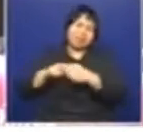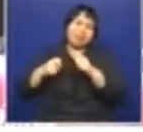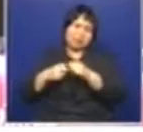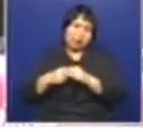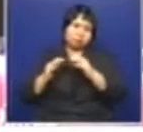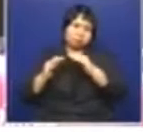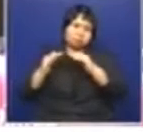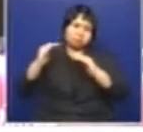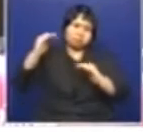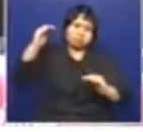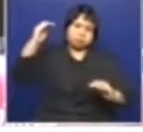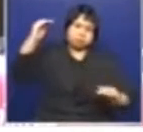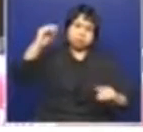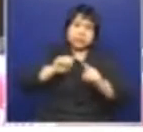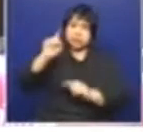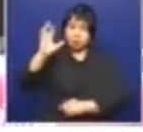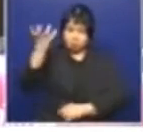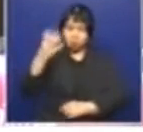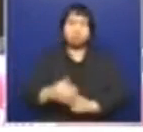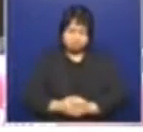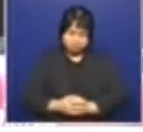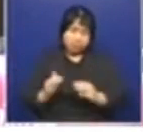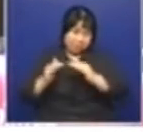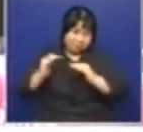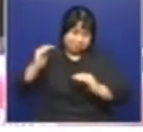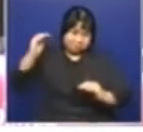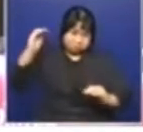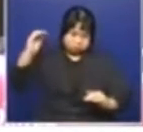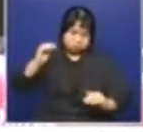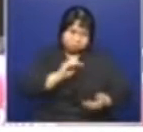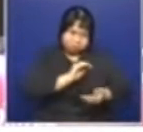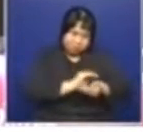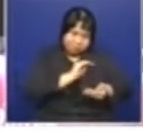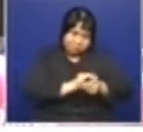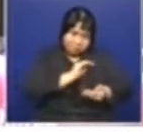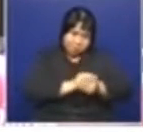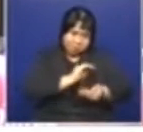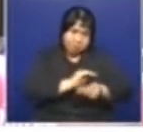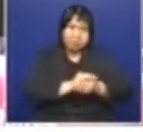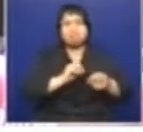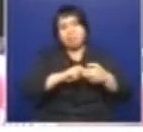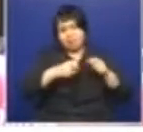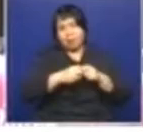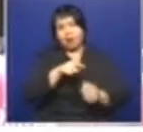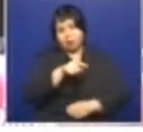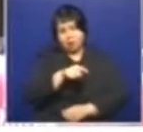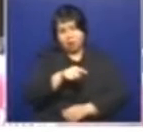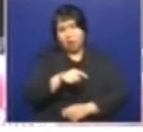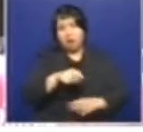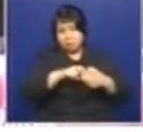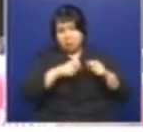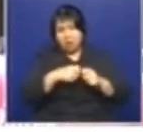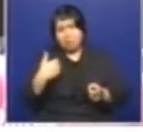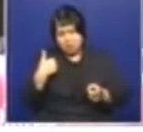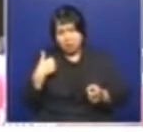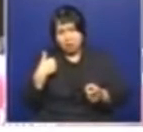ความเหลื่อมล้ำอันดับหนึ่งของโลกพอความเหลื่อมล้ำมันสับสมมันกลายเป็นเชิงโครงสร้างพอเป็นเชิงโครงสร้